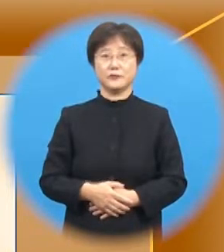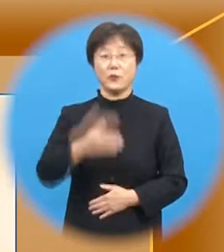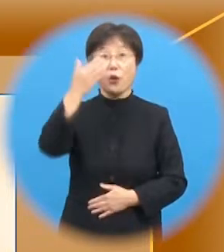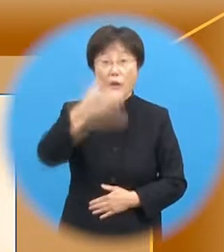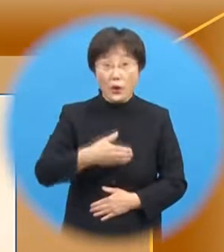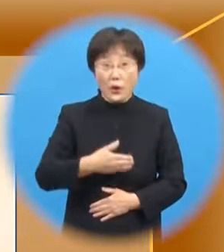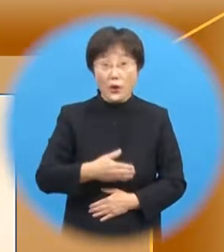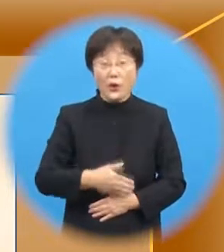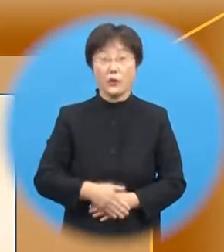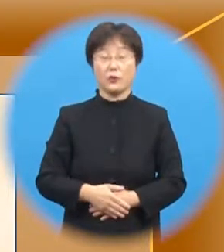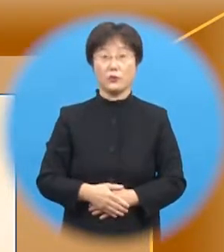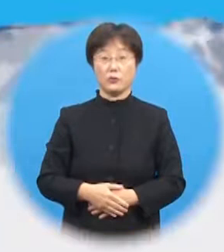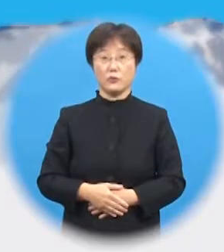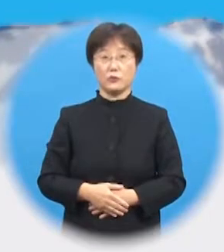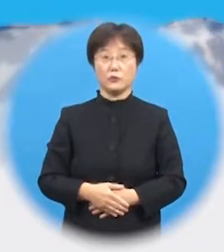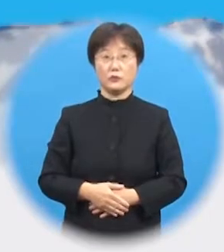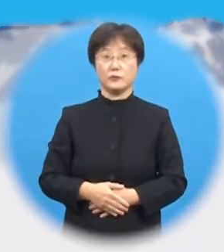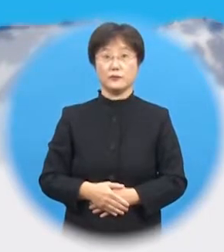え？